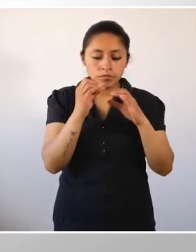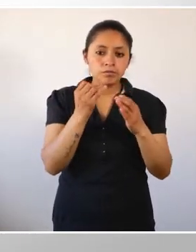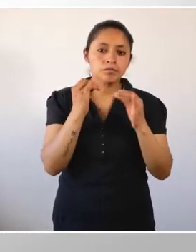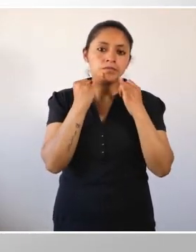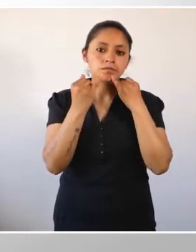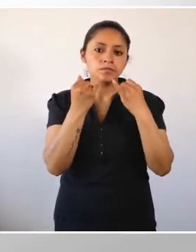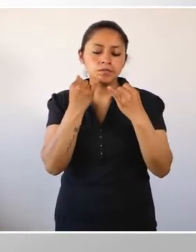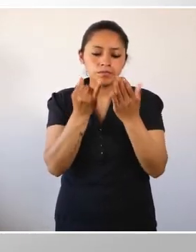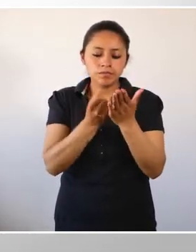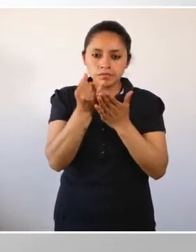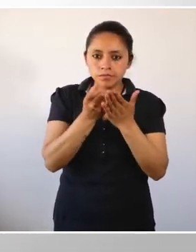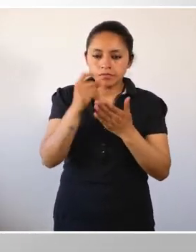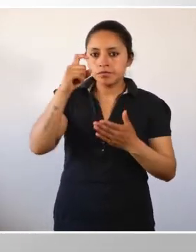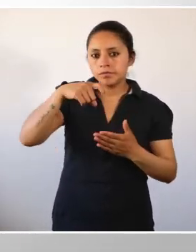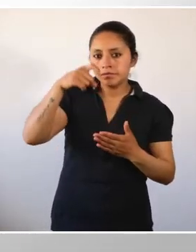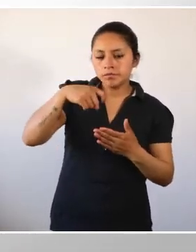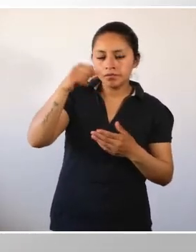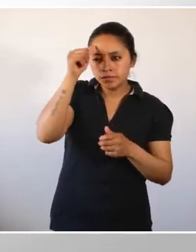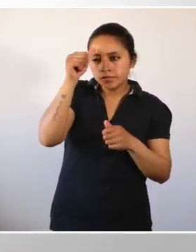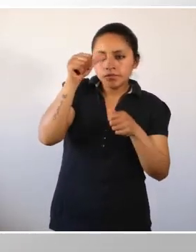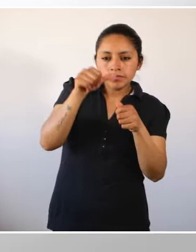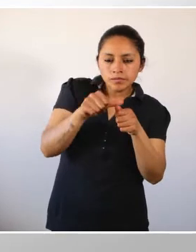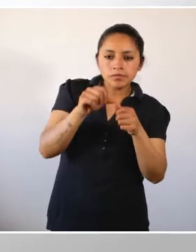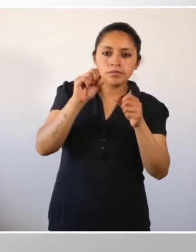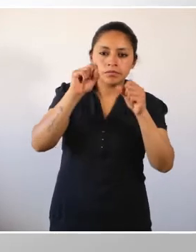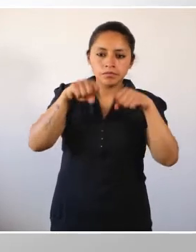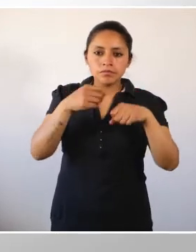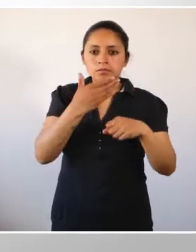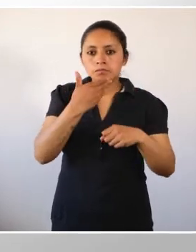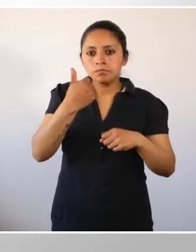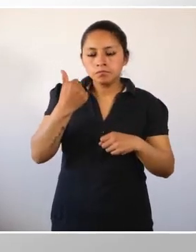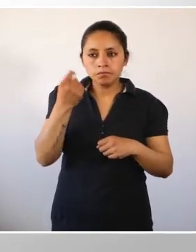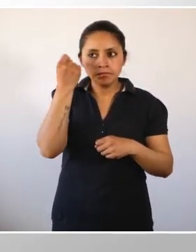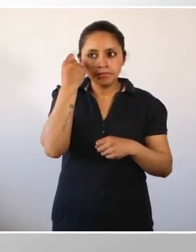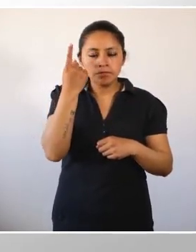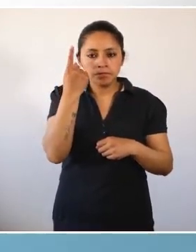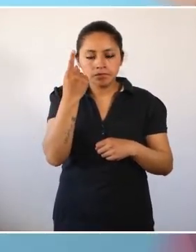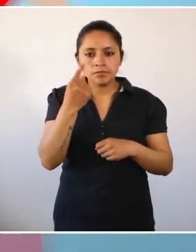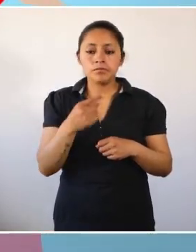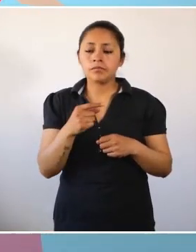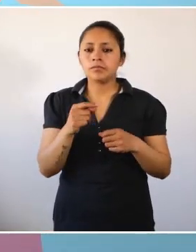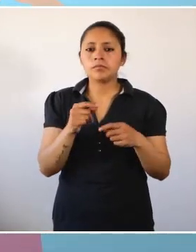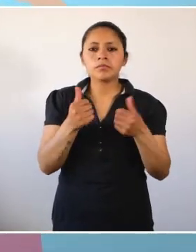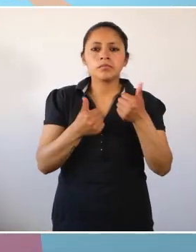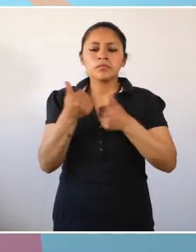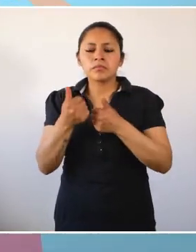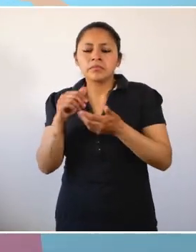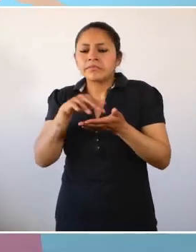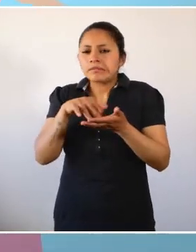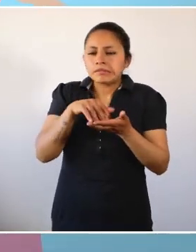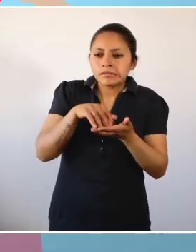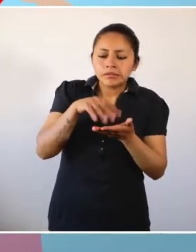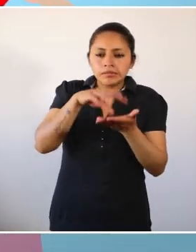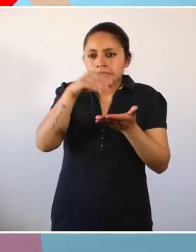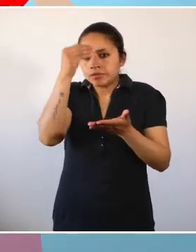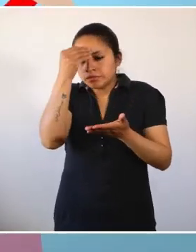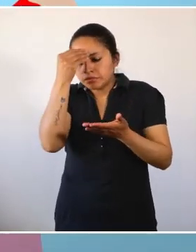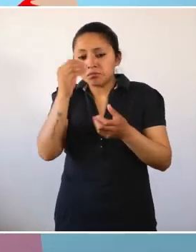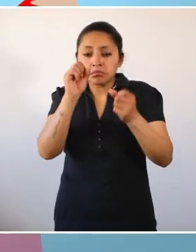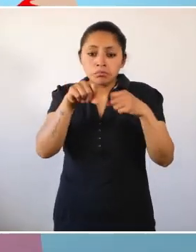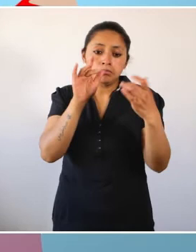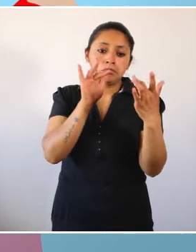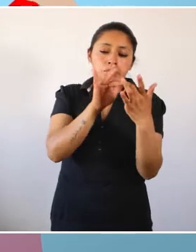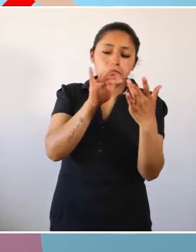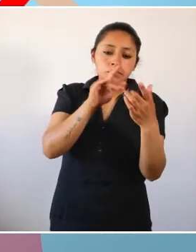ukamana yanaptanya taki telefono toke hanukaha video llamada ukamsa hausan tapharakisma umasina